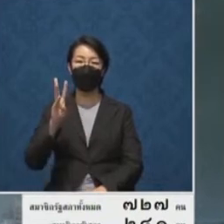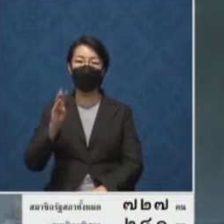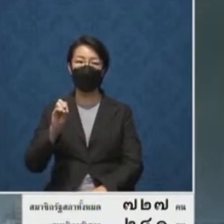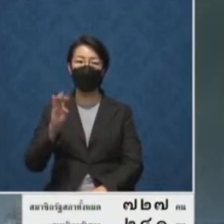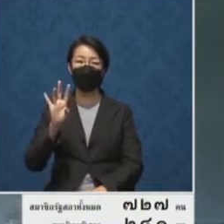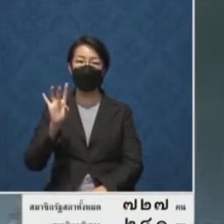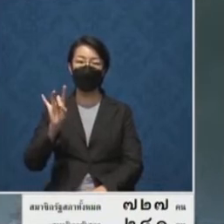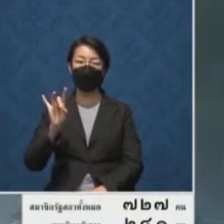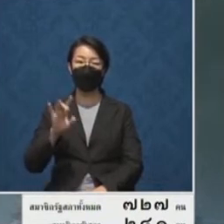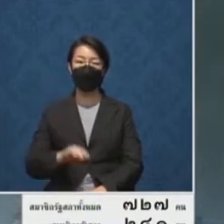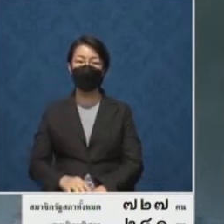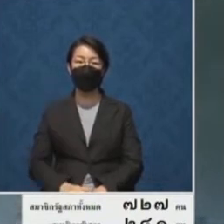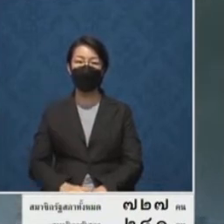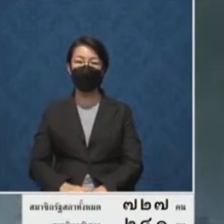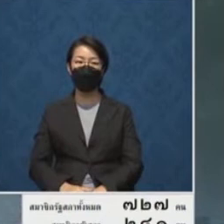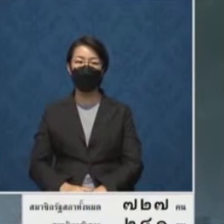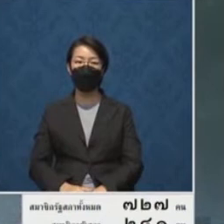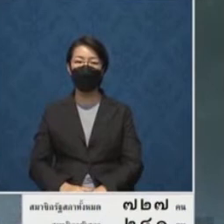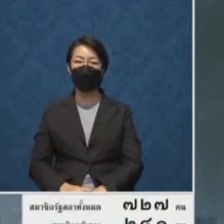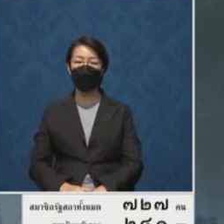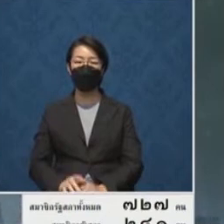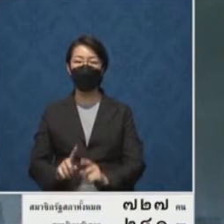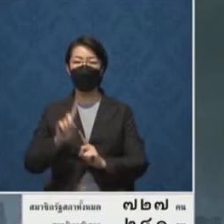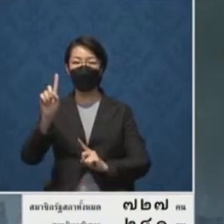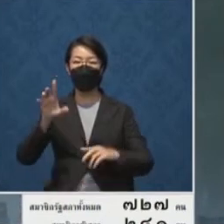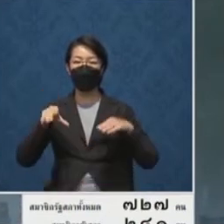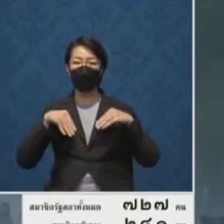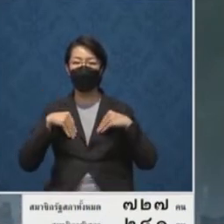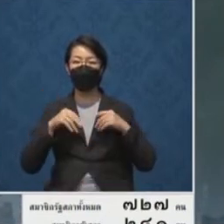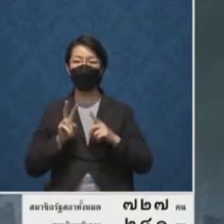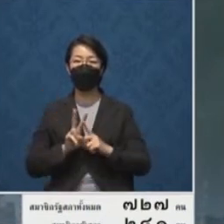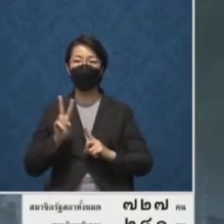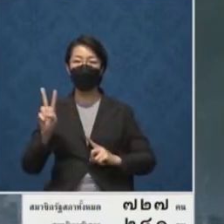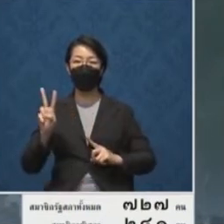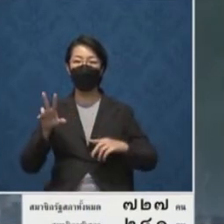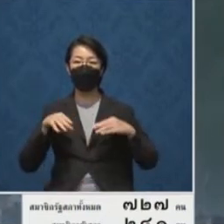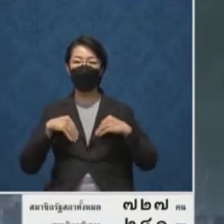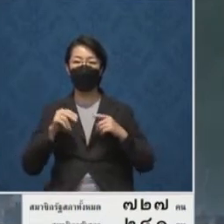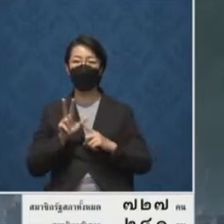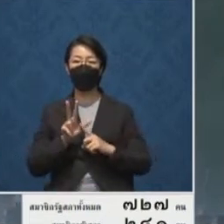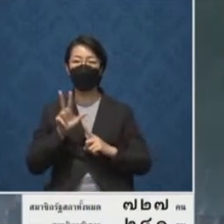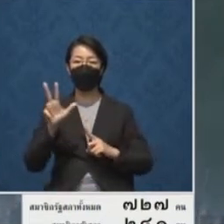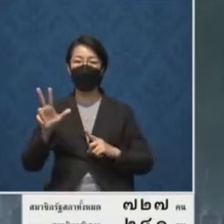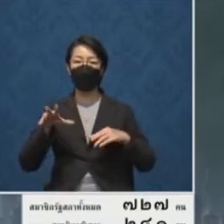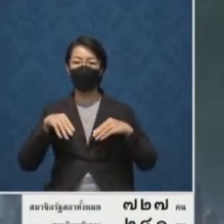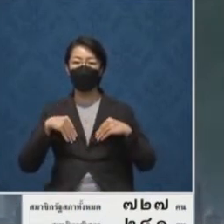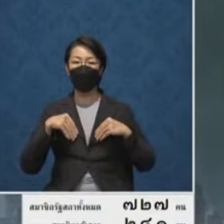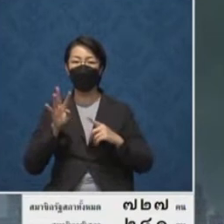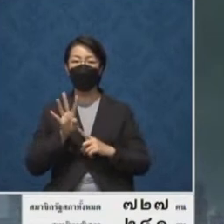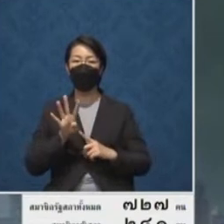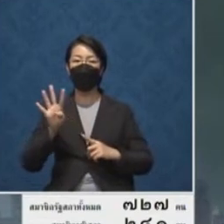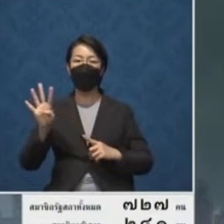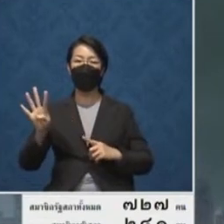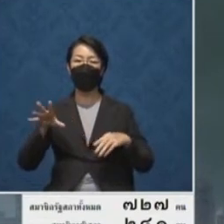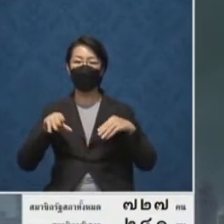ห้าร้อยหกสิบแปดนางสมหญิงบัวบุตร หนึ่งรับหลักการสองรับหลักการสาม